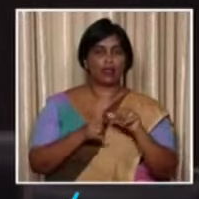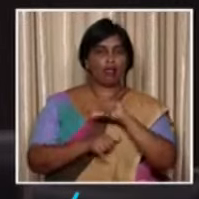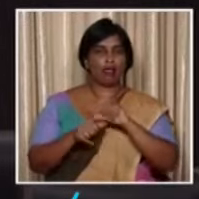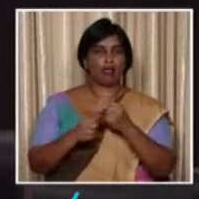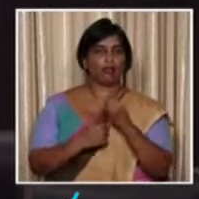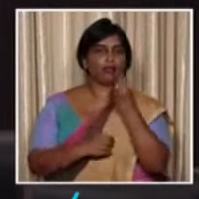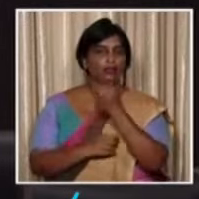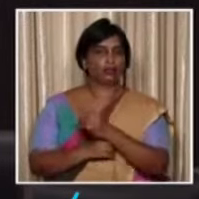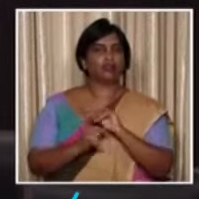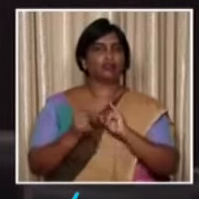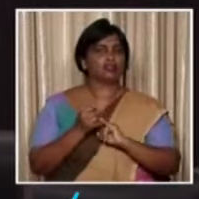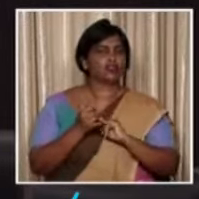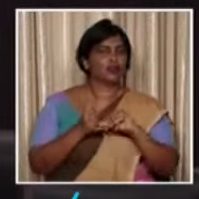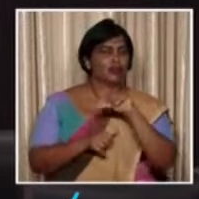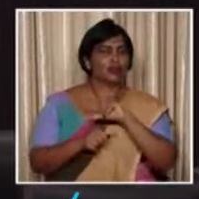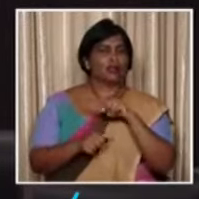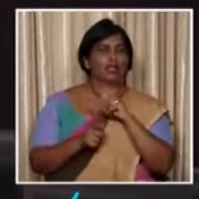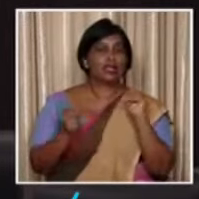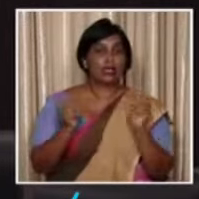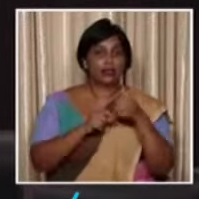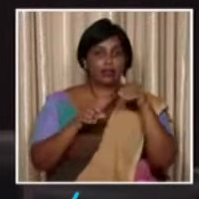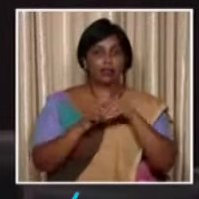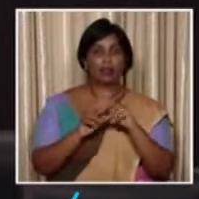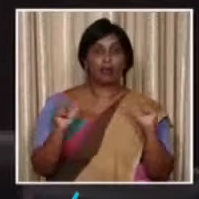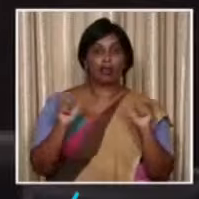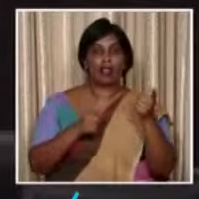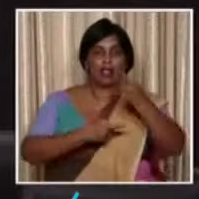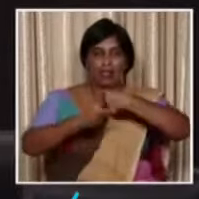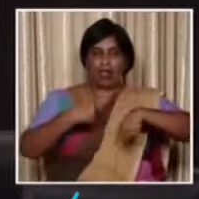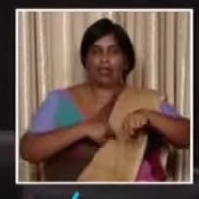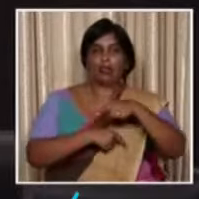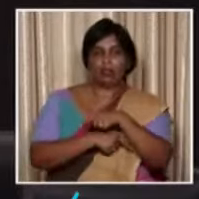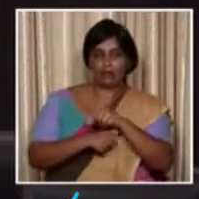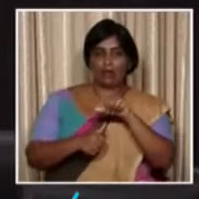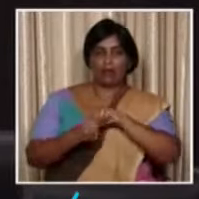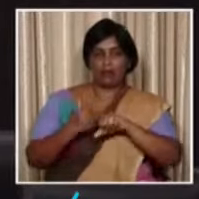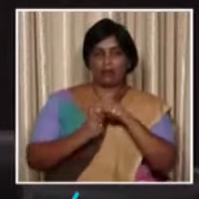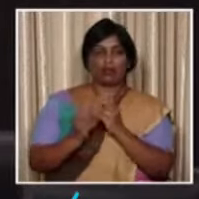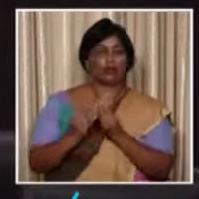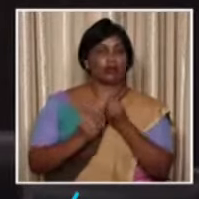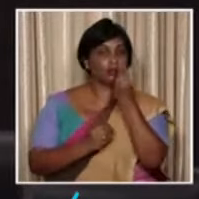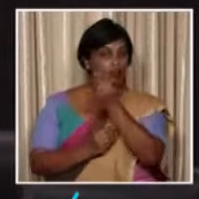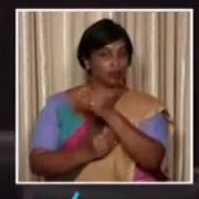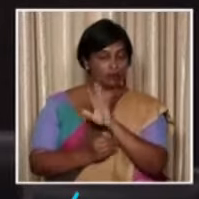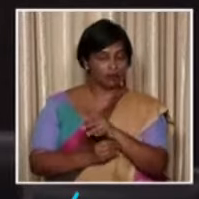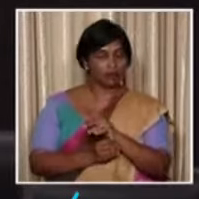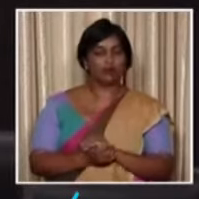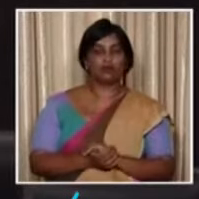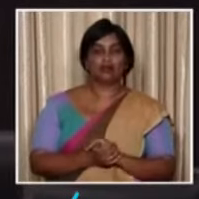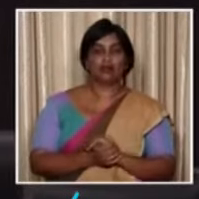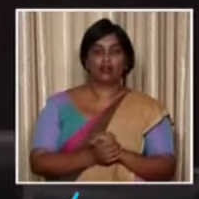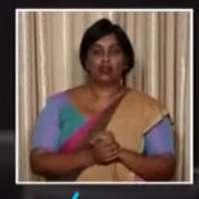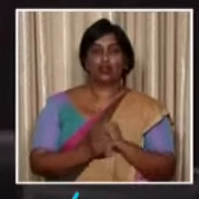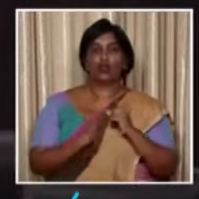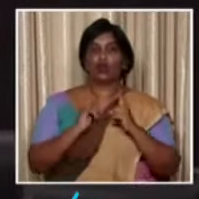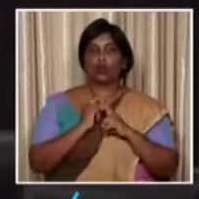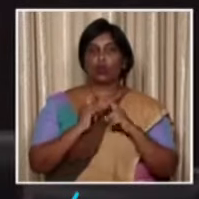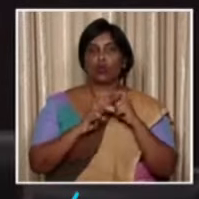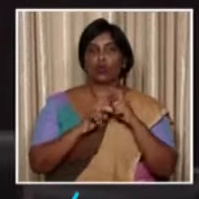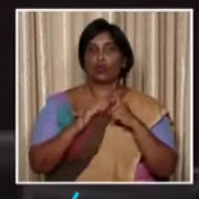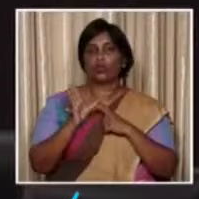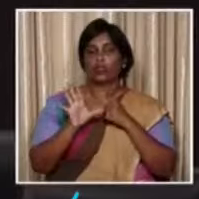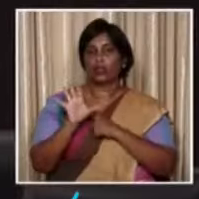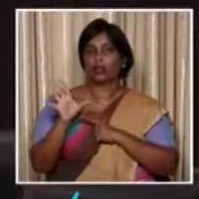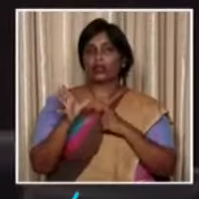දෙනවා මේ සයිනෝමේට් කියන්නේ ක්‍රිකට් එකේ ඉන්න ඥාතින්ගේ මේක මේක දීලා තියෙන්නේ උදේ අලහකෝන් කියලා